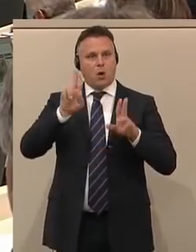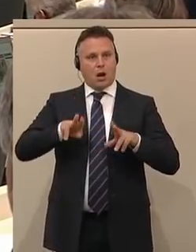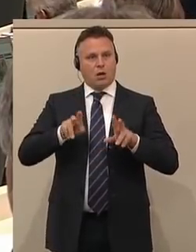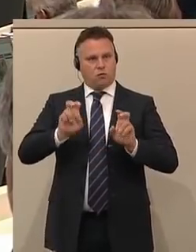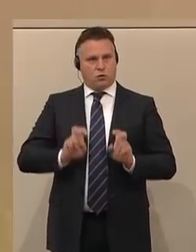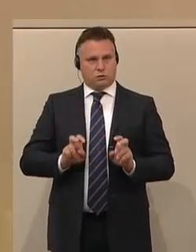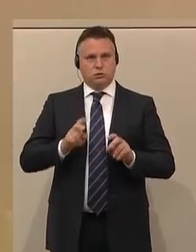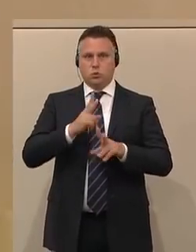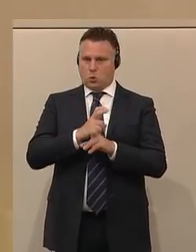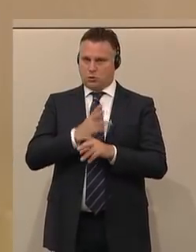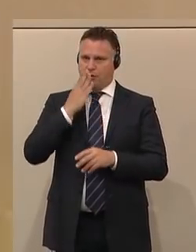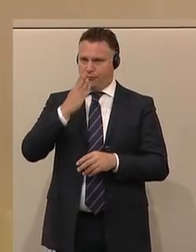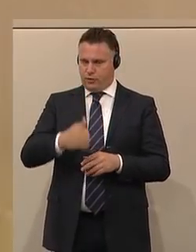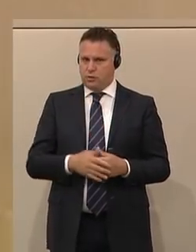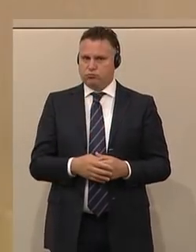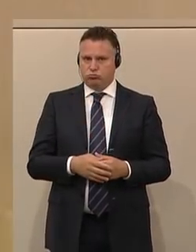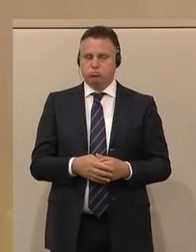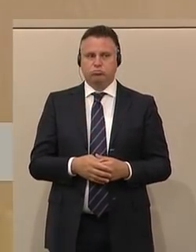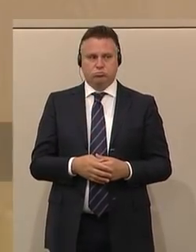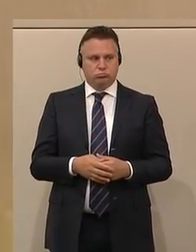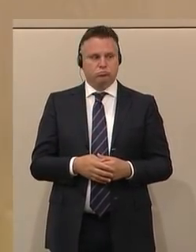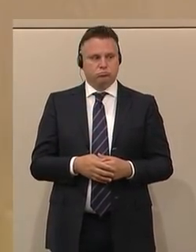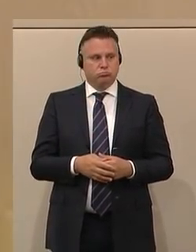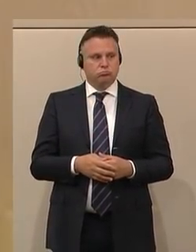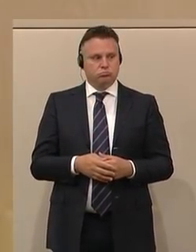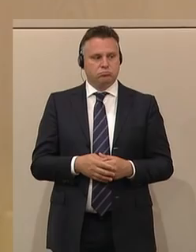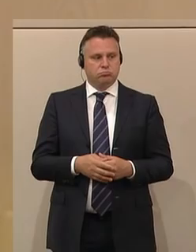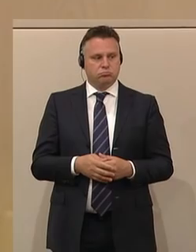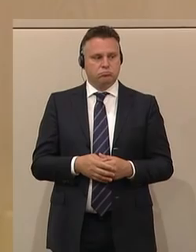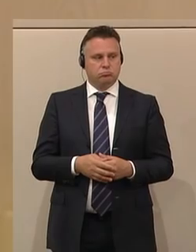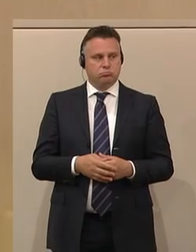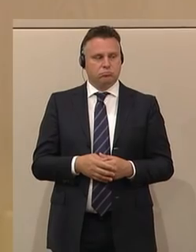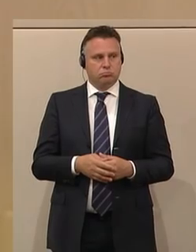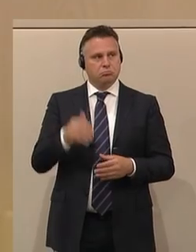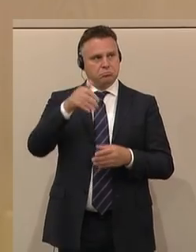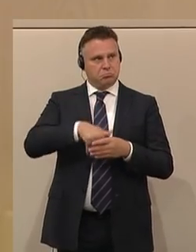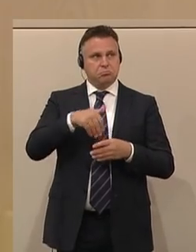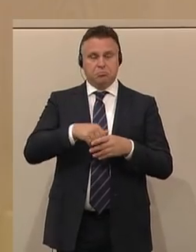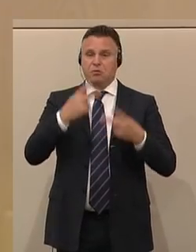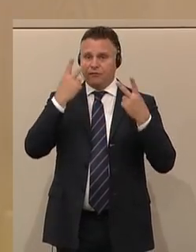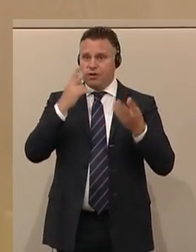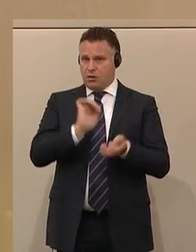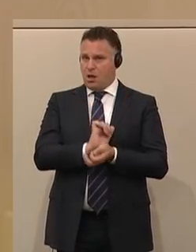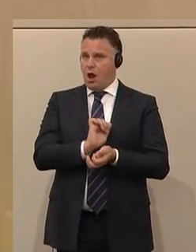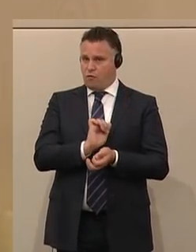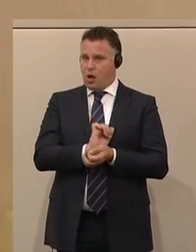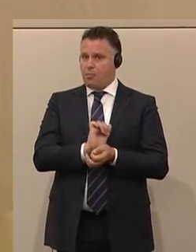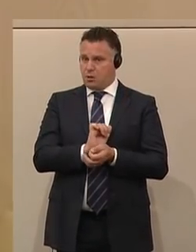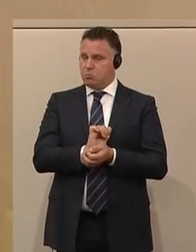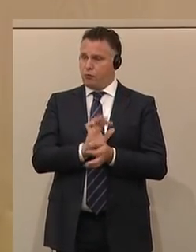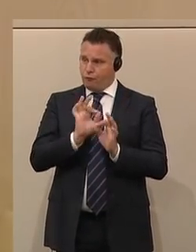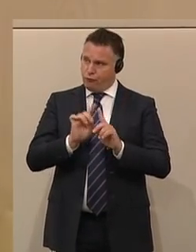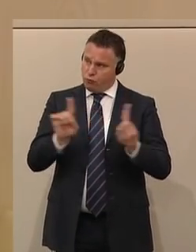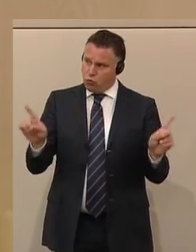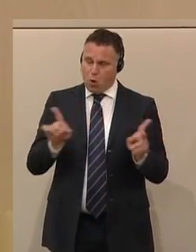durch Österreich. Ja, und das ist natürlich eine sehr gewichtige Aufgabe, die hier bevorsteht für